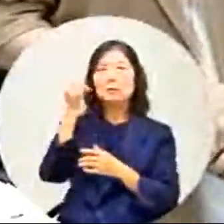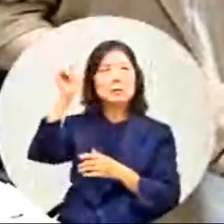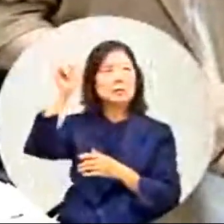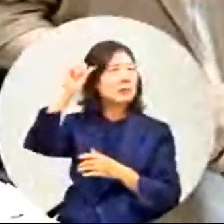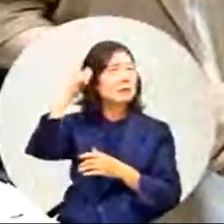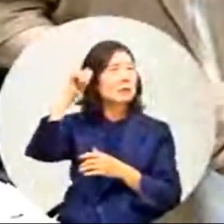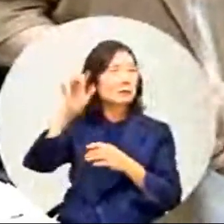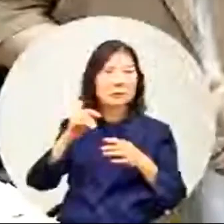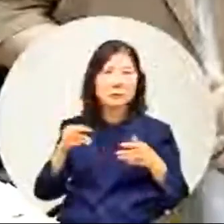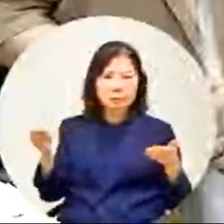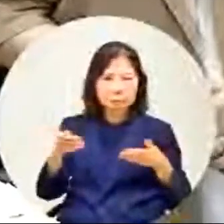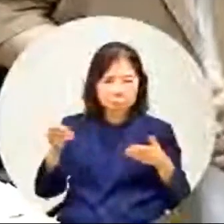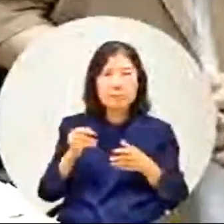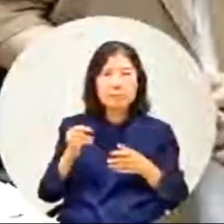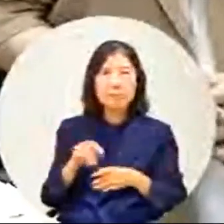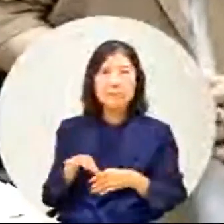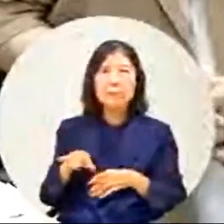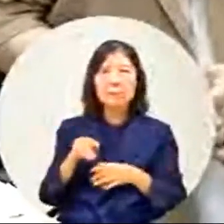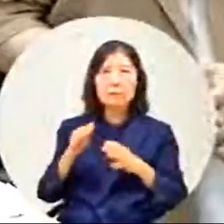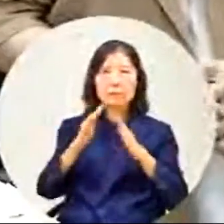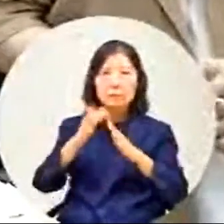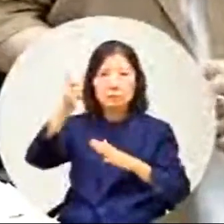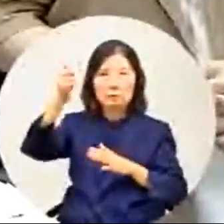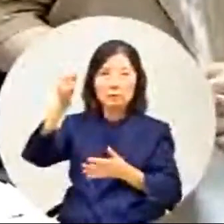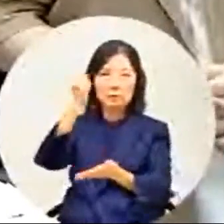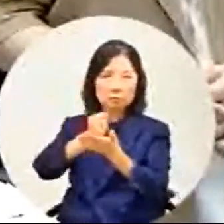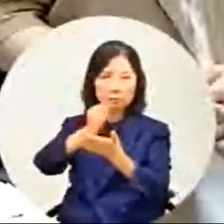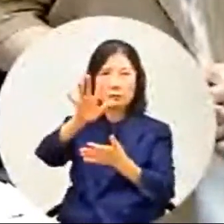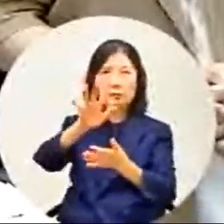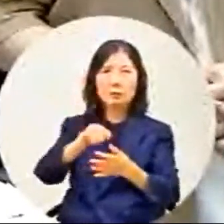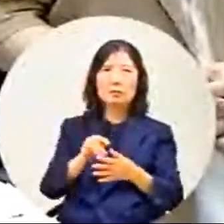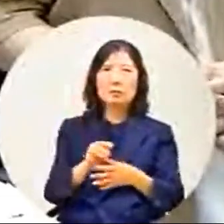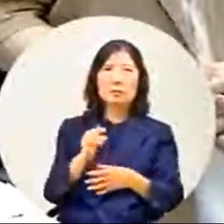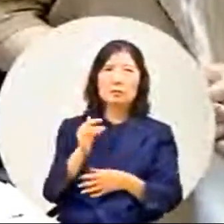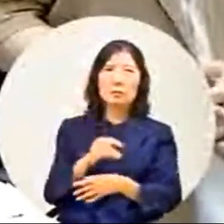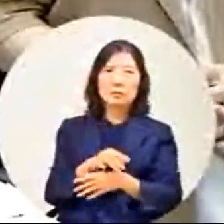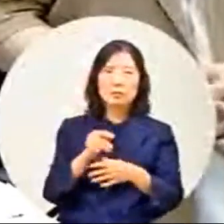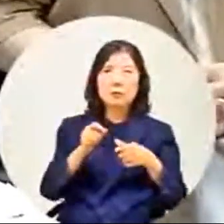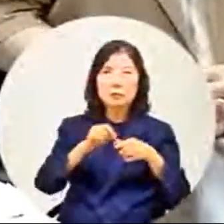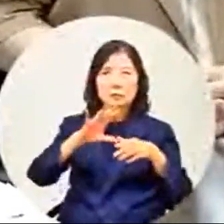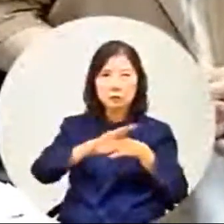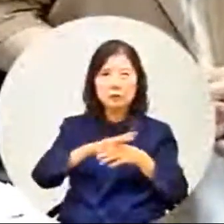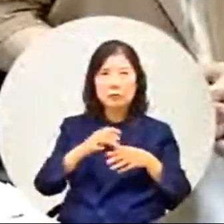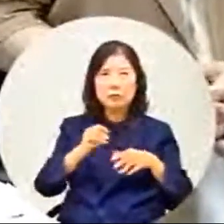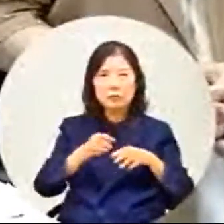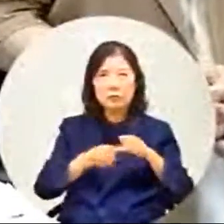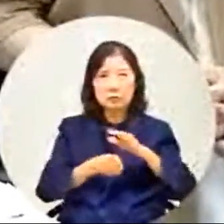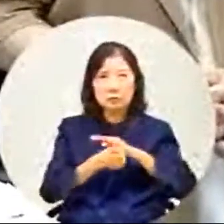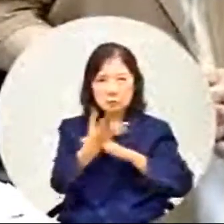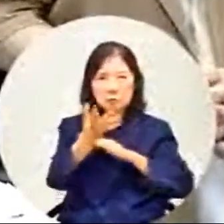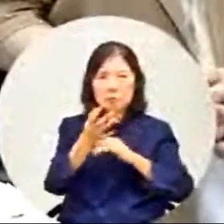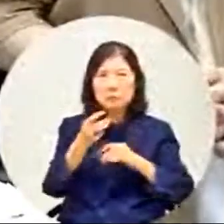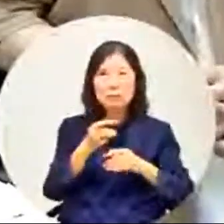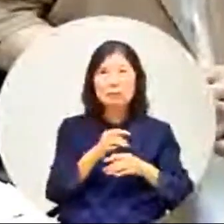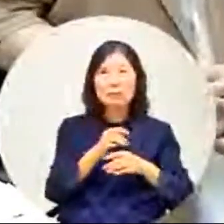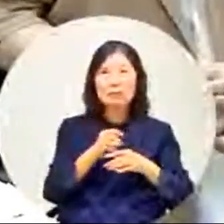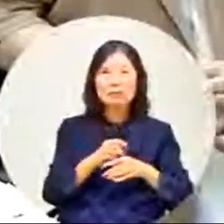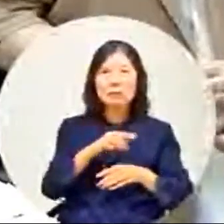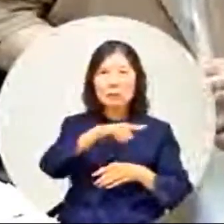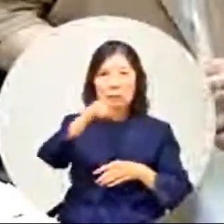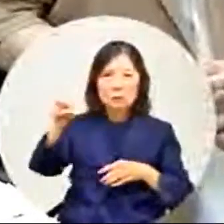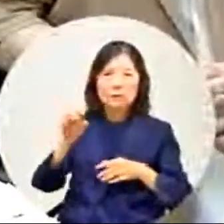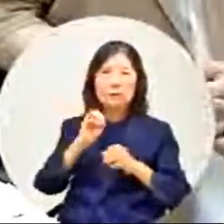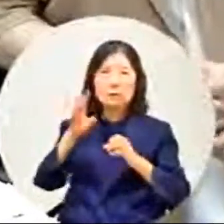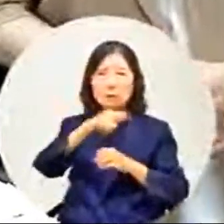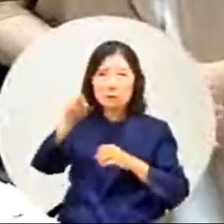至当时的市长直接盖章。所以这个公文一定要解密，要让大家知道。我也帮你里面审计报